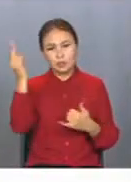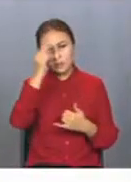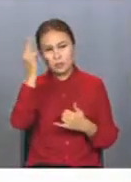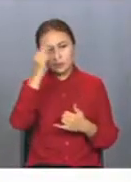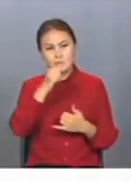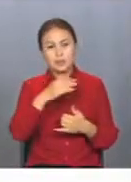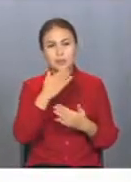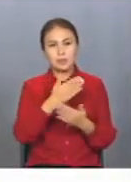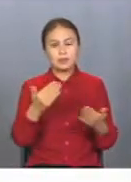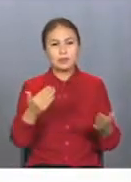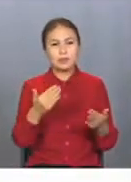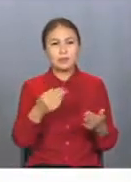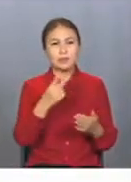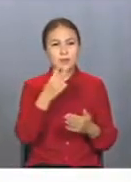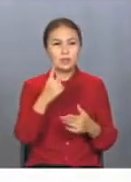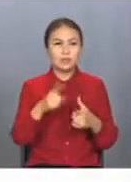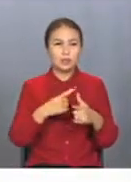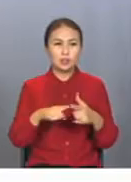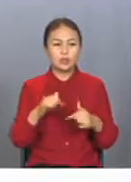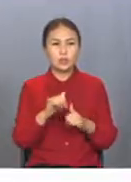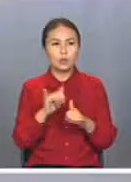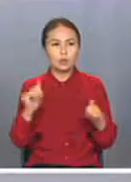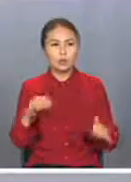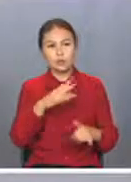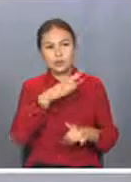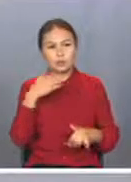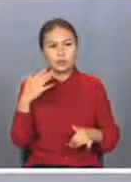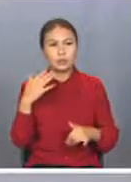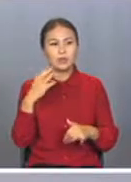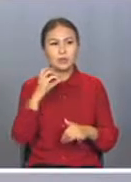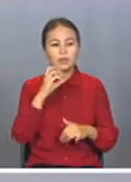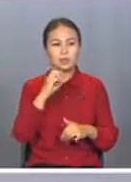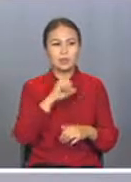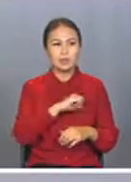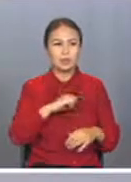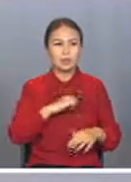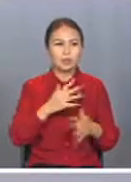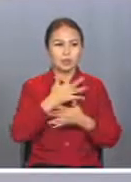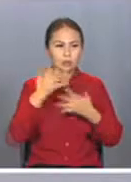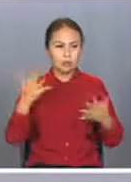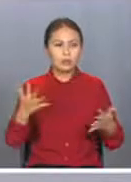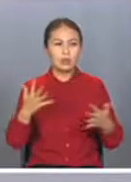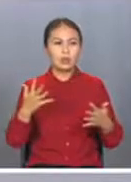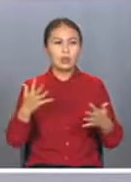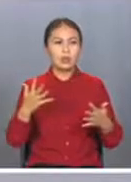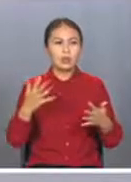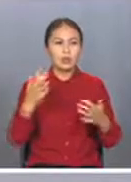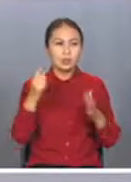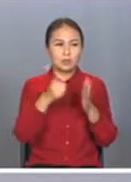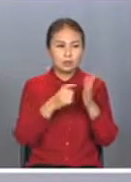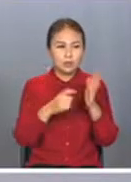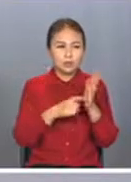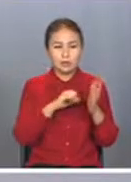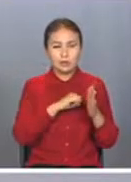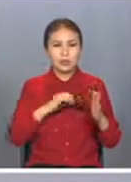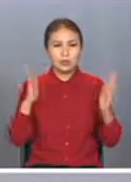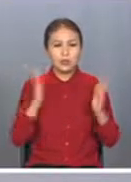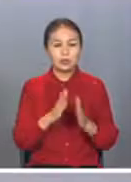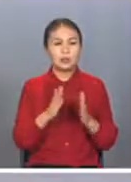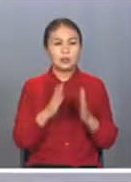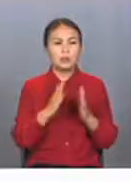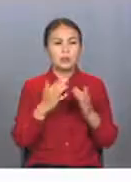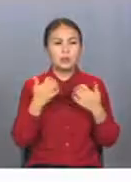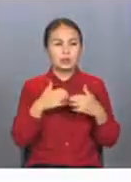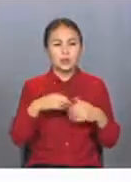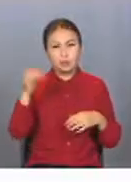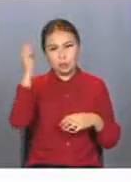сіздер екі және одан да көп сандардың ең үлкен ортақ бөлгішін және ең кіші ортақ еселігін табуды